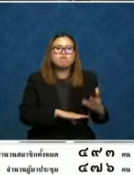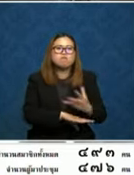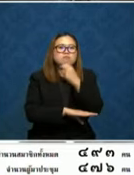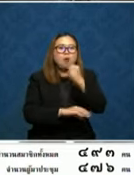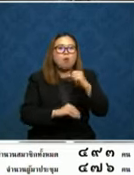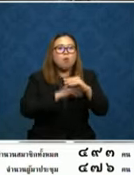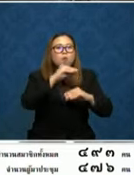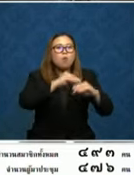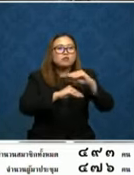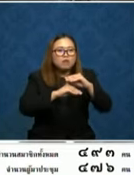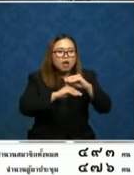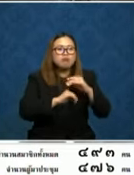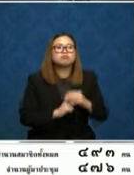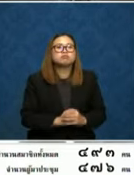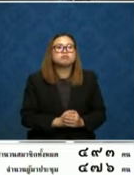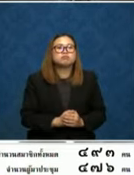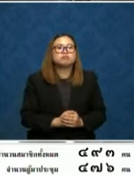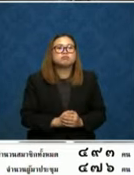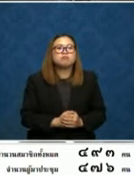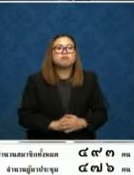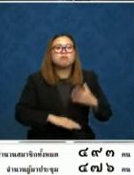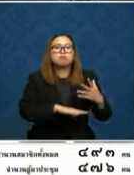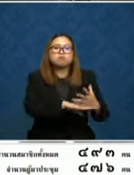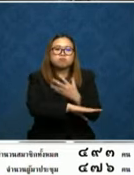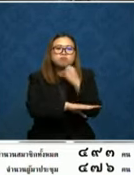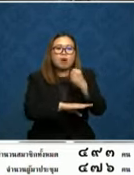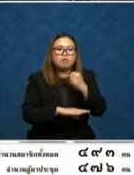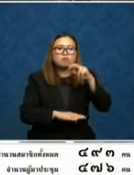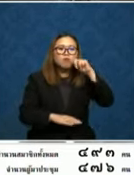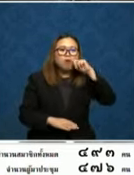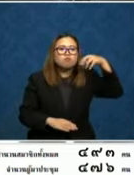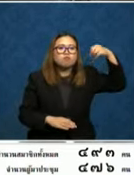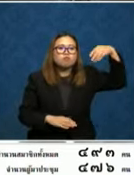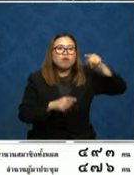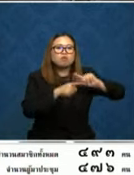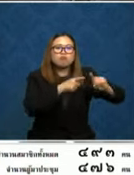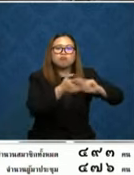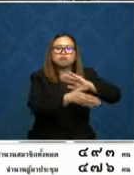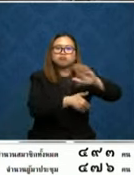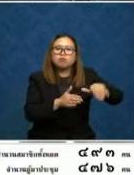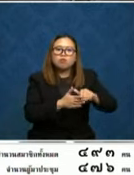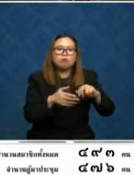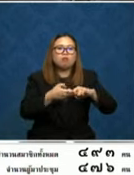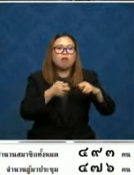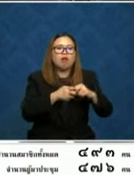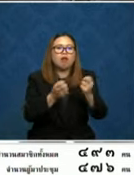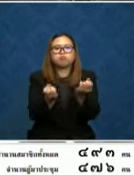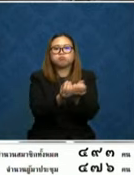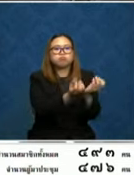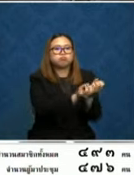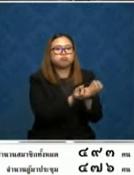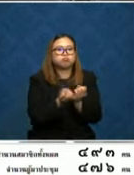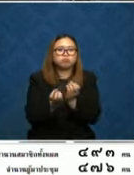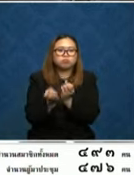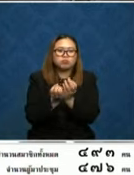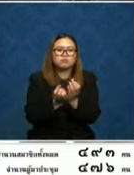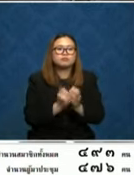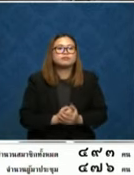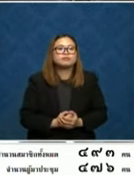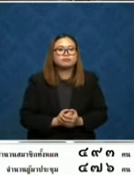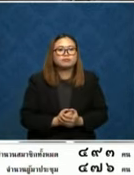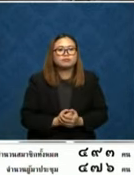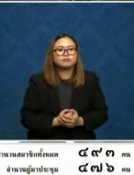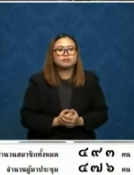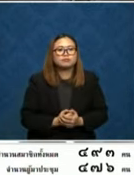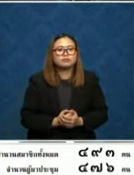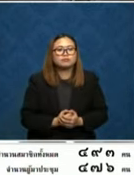างหรือรับเหมาในการเดินน้ำเดินไฟอะไรก็แล้วแต่เนี่ยซึ่งเขาได้รับผลกระทบจาก การที่นะครับ